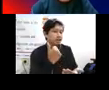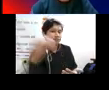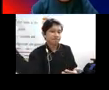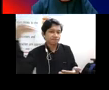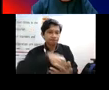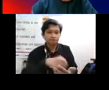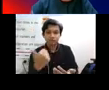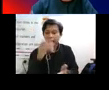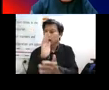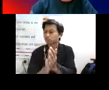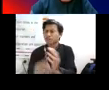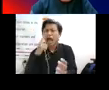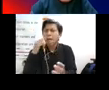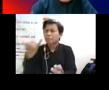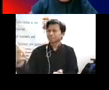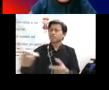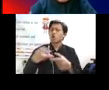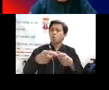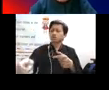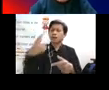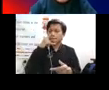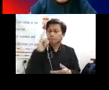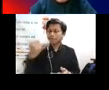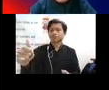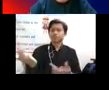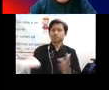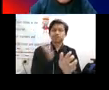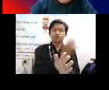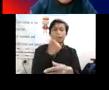ini sama seperti tadi kita masukkan ke dalam sini